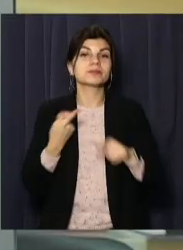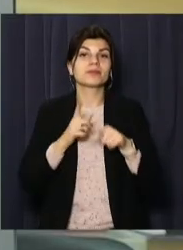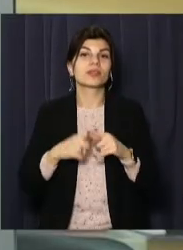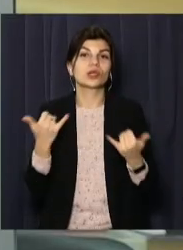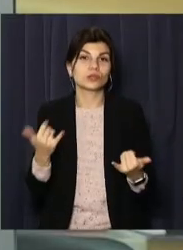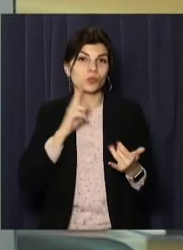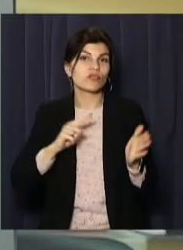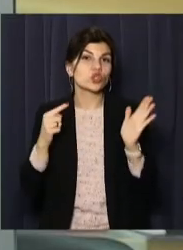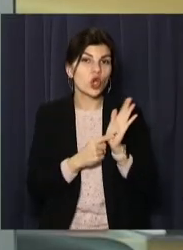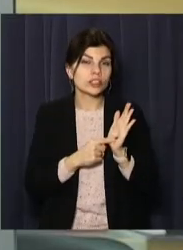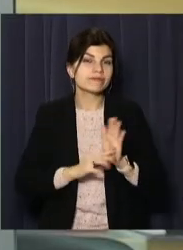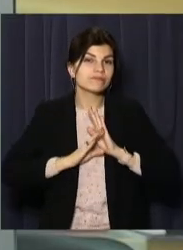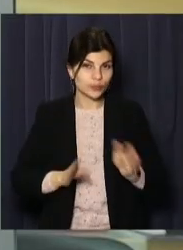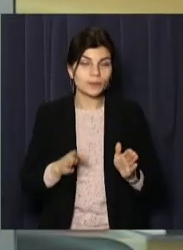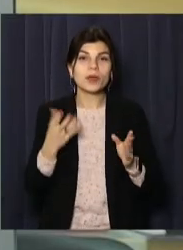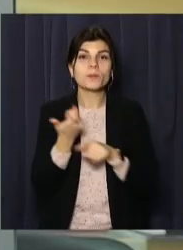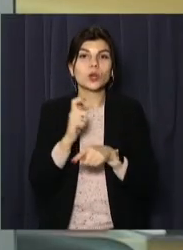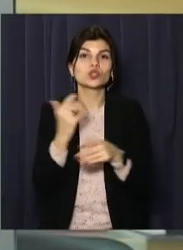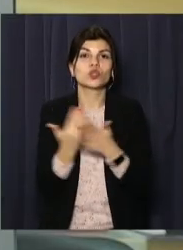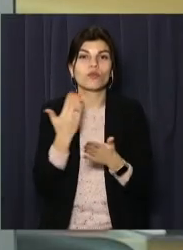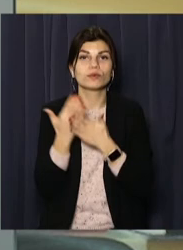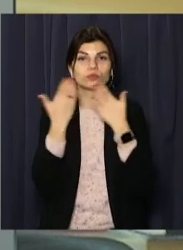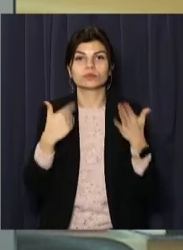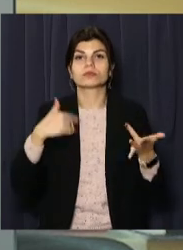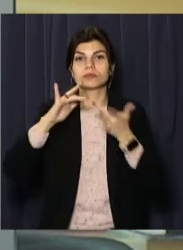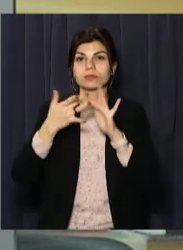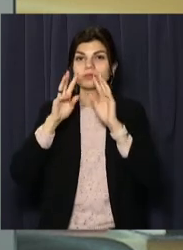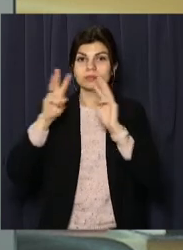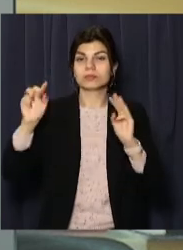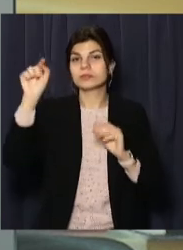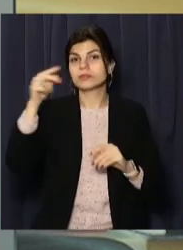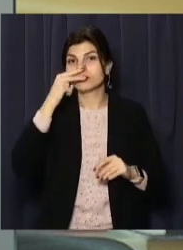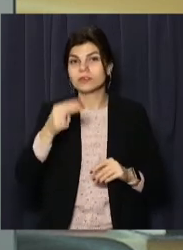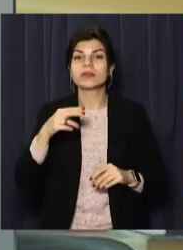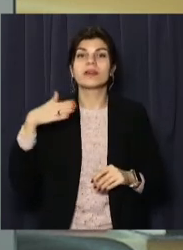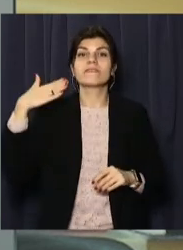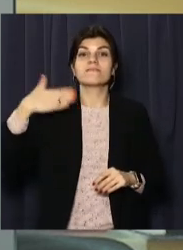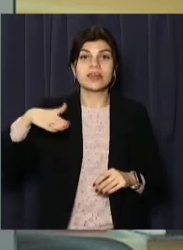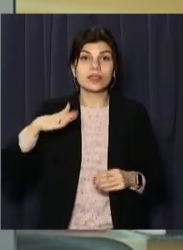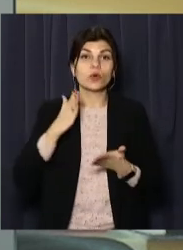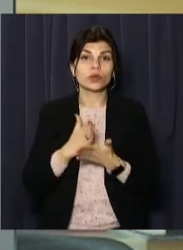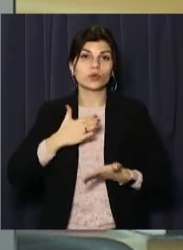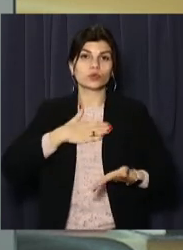я ставлю крапку. Ще більше новин читайте на нашому сайті opentv.media.